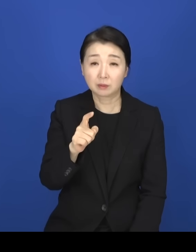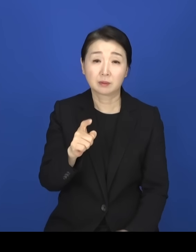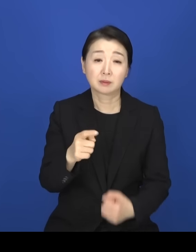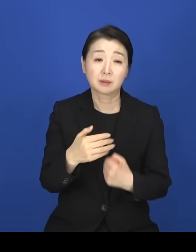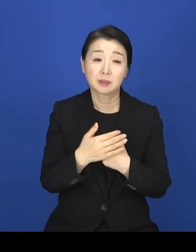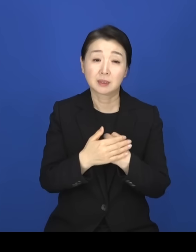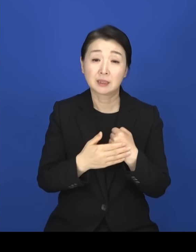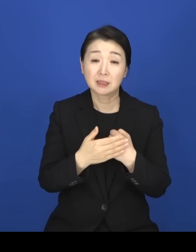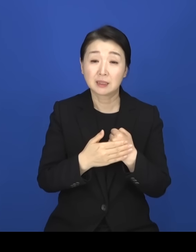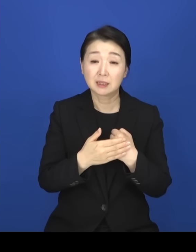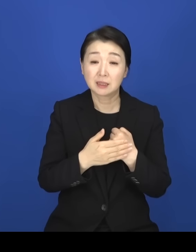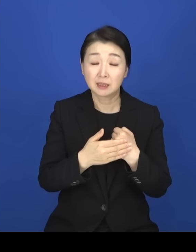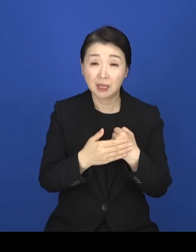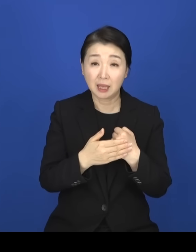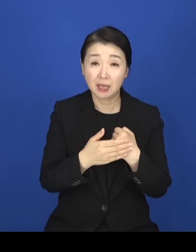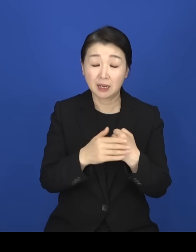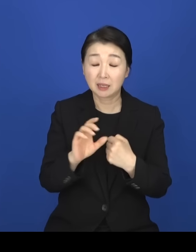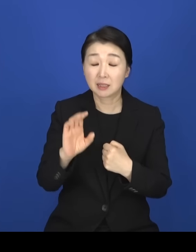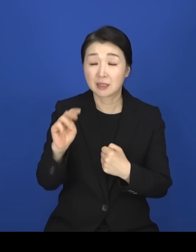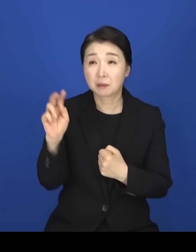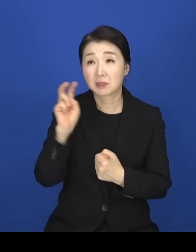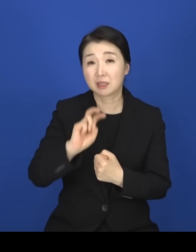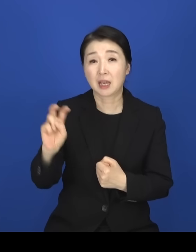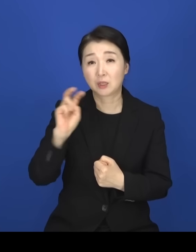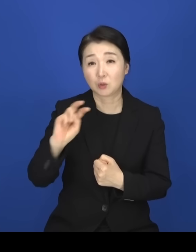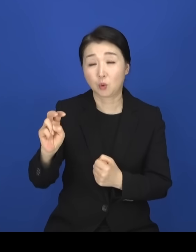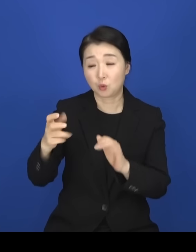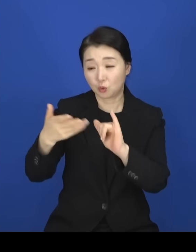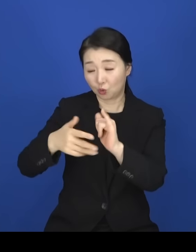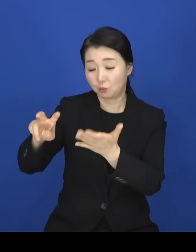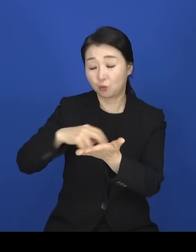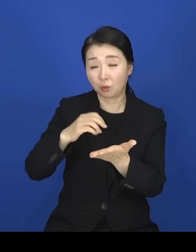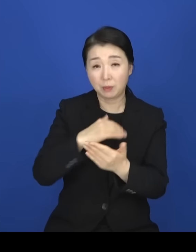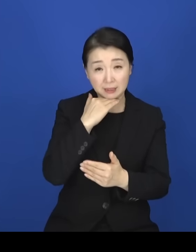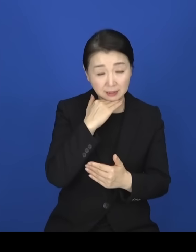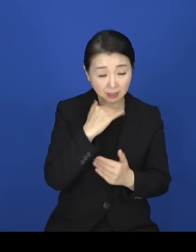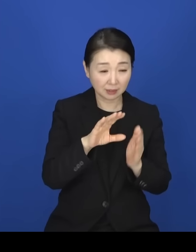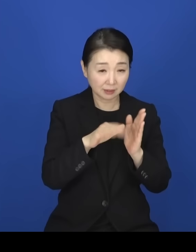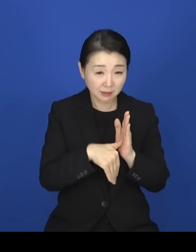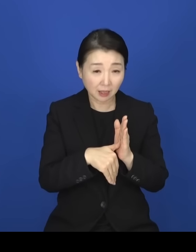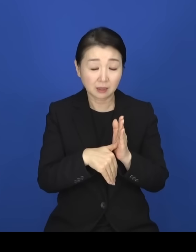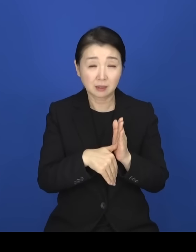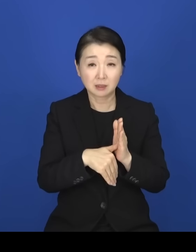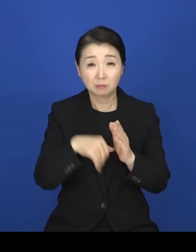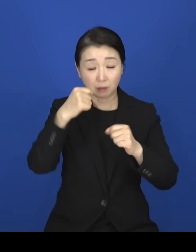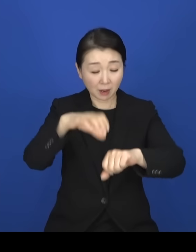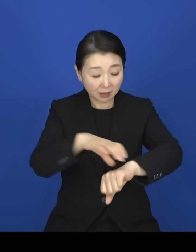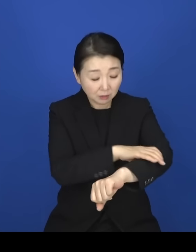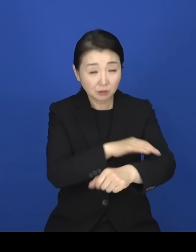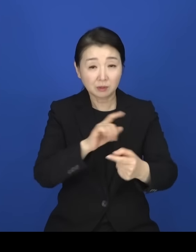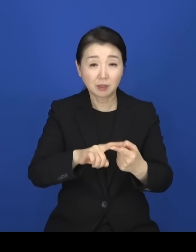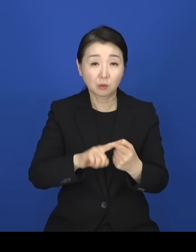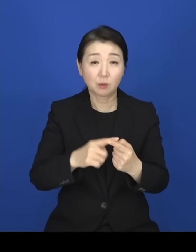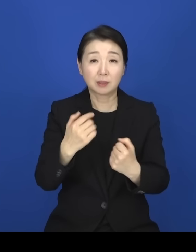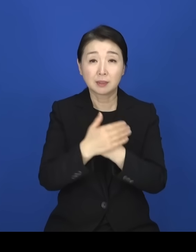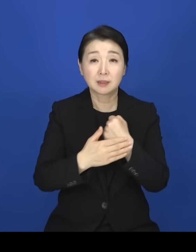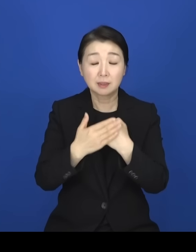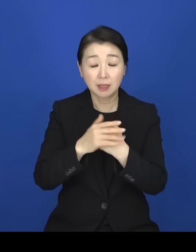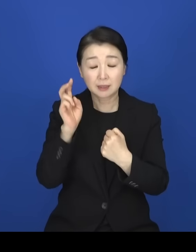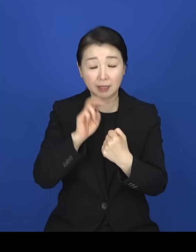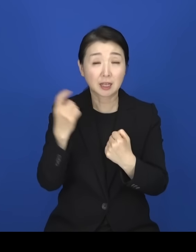은혜라는 CCM 그 찬송을 저한테 유튜브로 보내주셔서 제가 대기 시간에 이 기부스를 한 상태로 은혜를